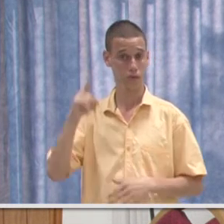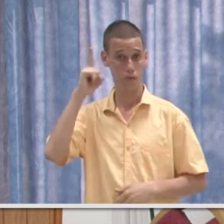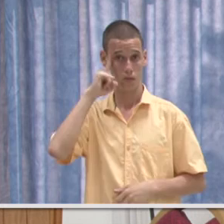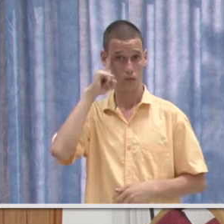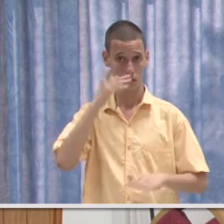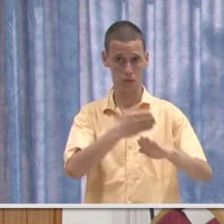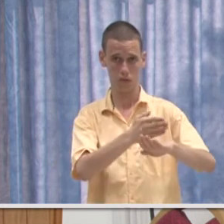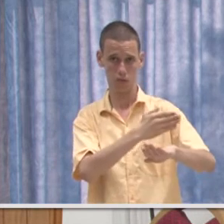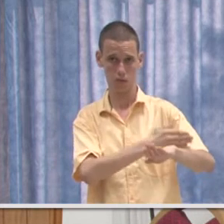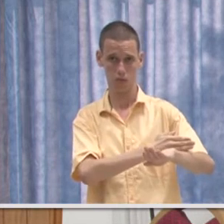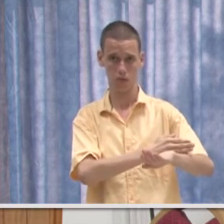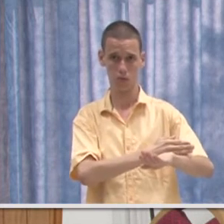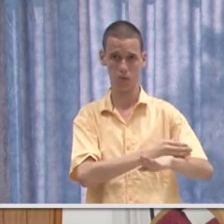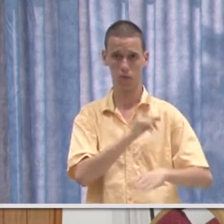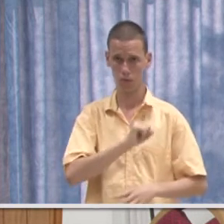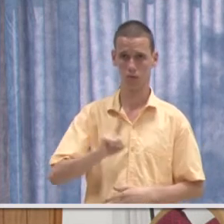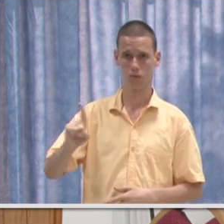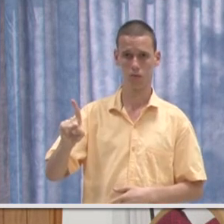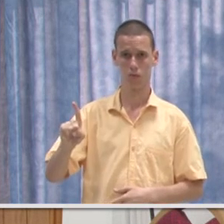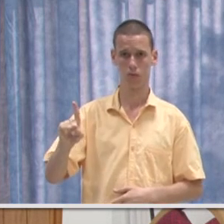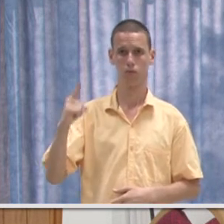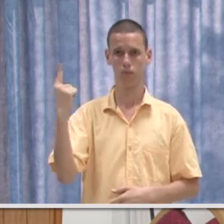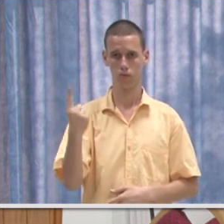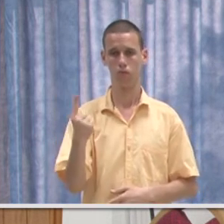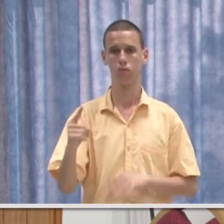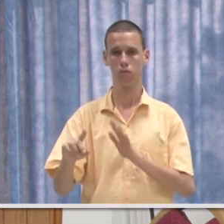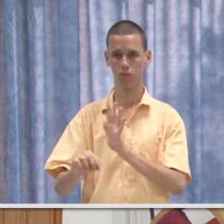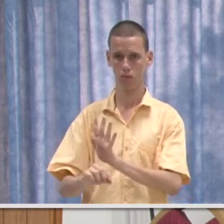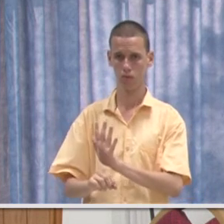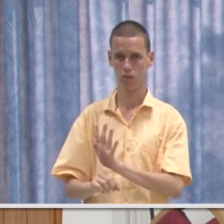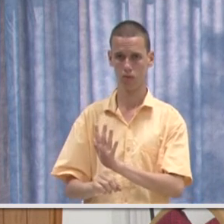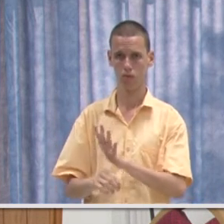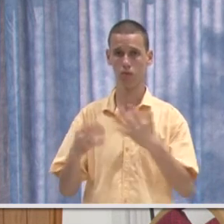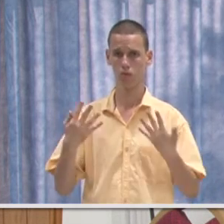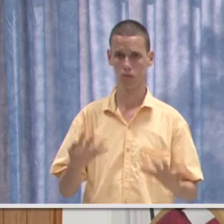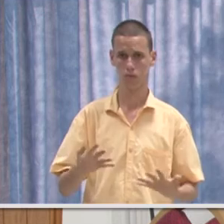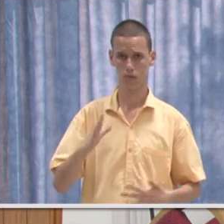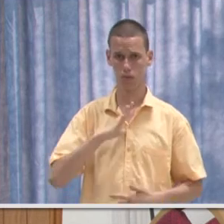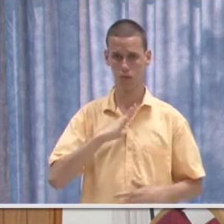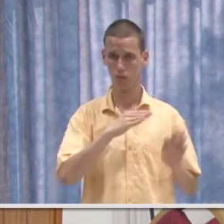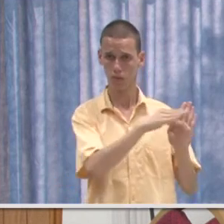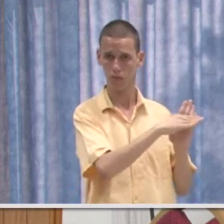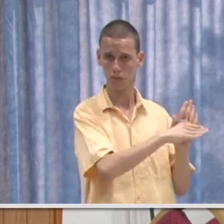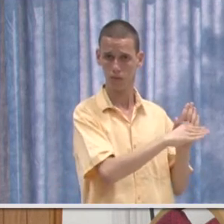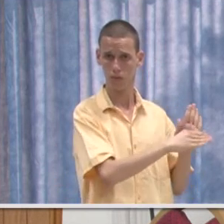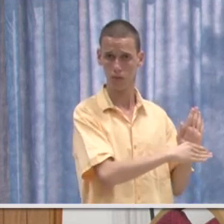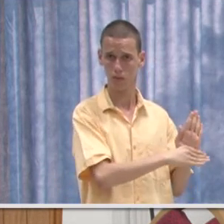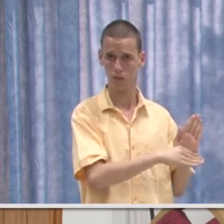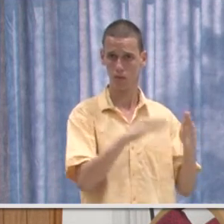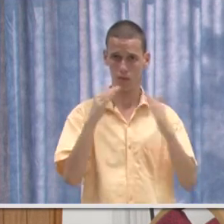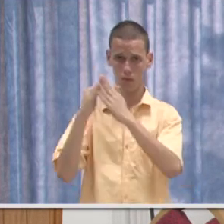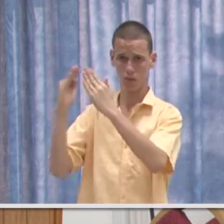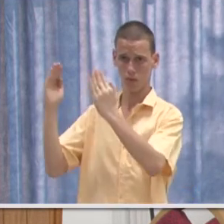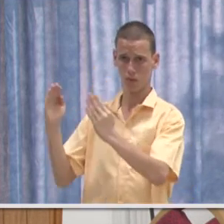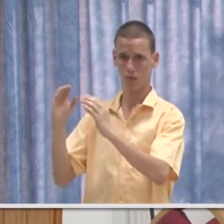clinique. Nous plan, dans master plan, il pour faire une clinique séparée là côté vieux l'hôpital géré. Mais ça, nous besoin mettre les un côté